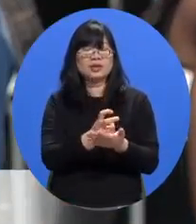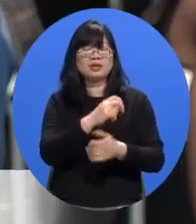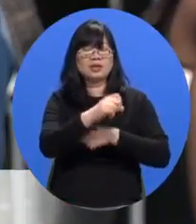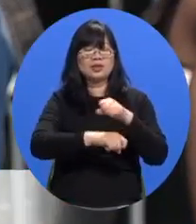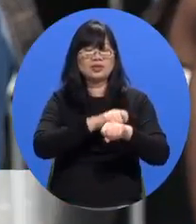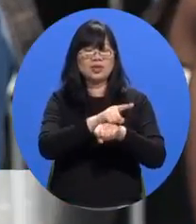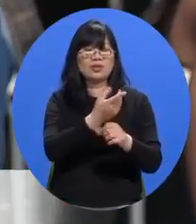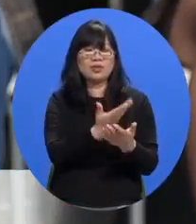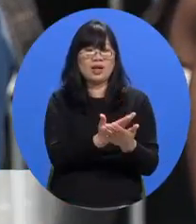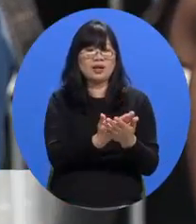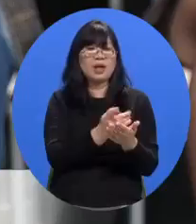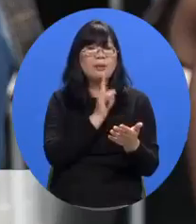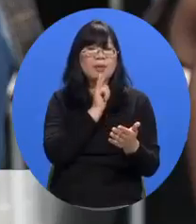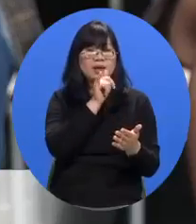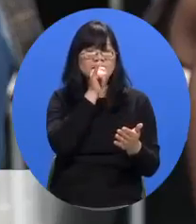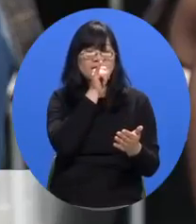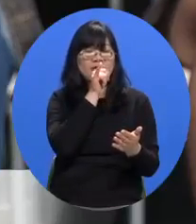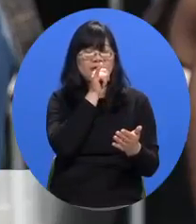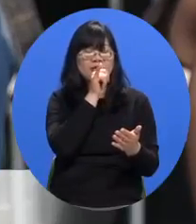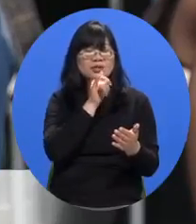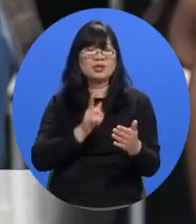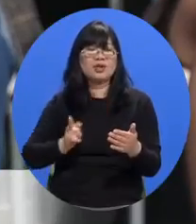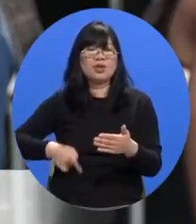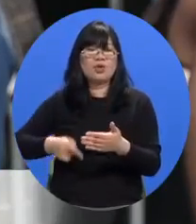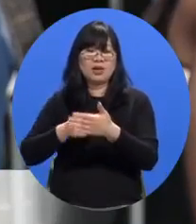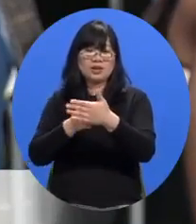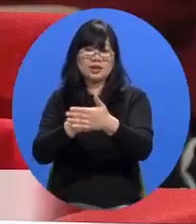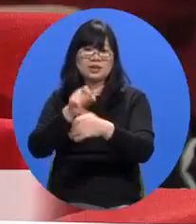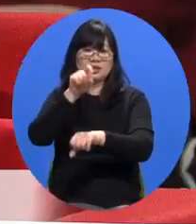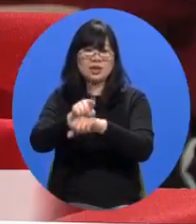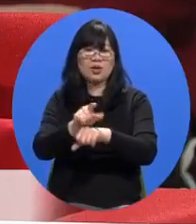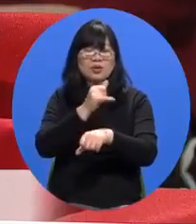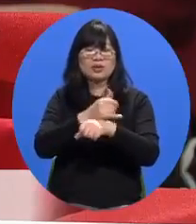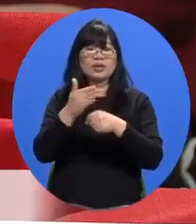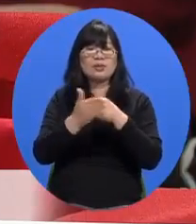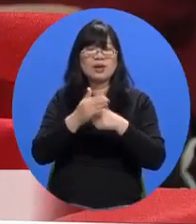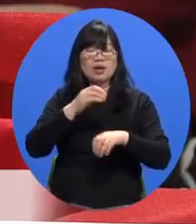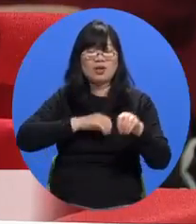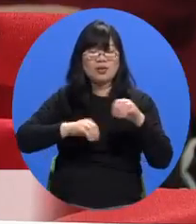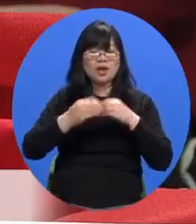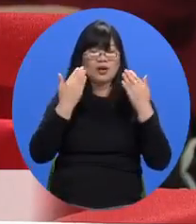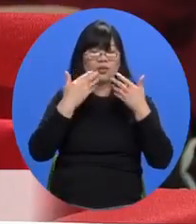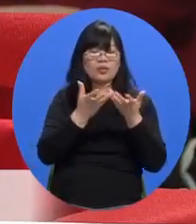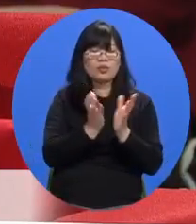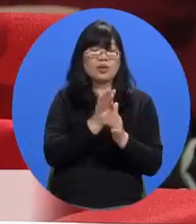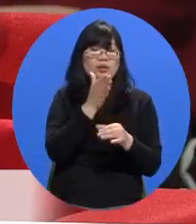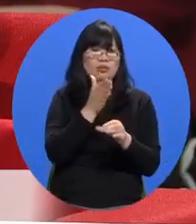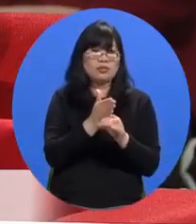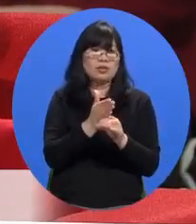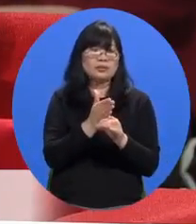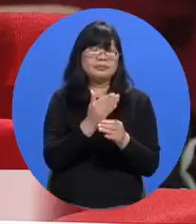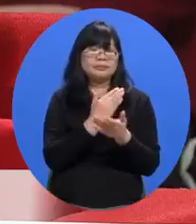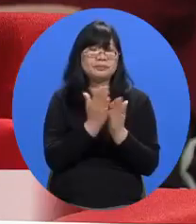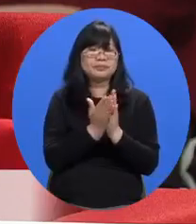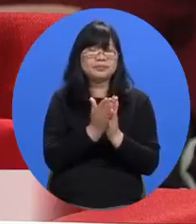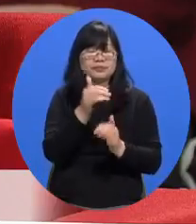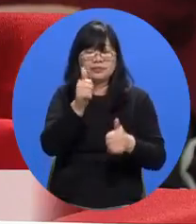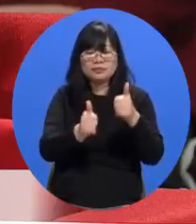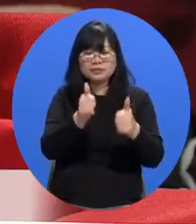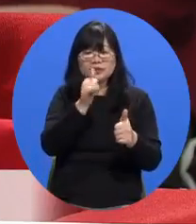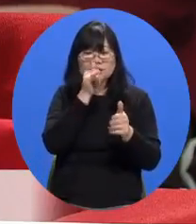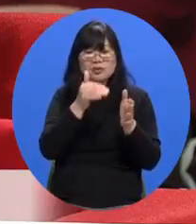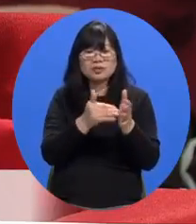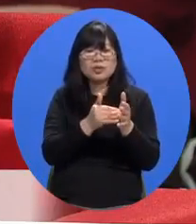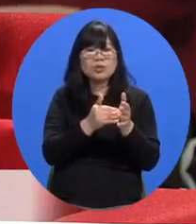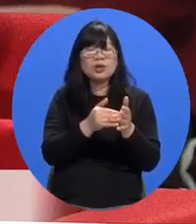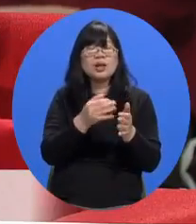달라 그러면 어떻게 되겠습니까? 또 이게 획일성이 되게 됩니다. 그래서 저는 오히려 학교 공동체 중심으로 해서 다양한 또 실험들을 하고